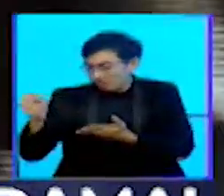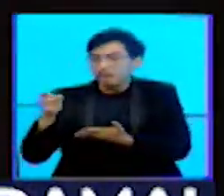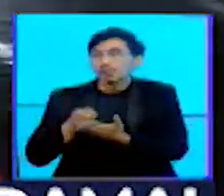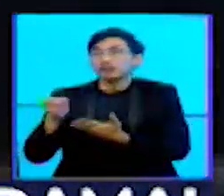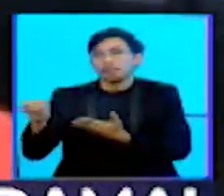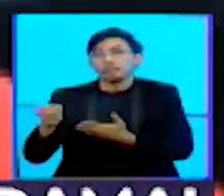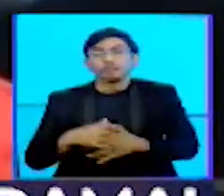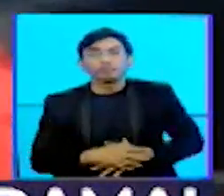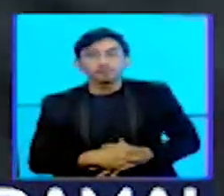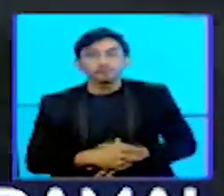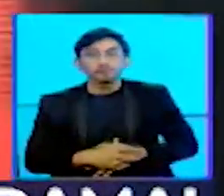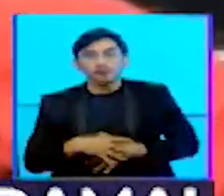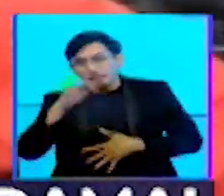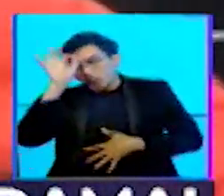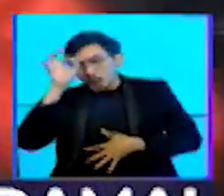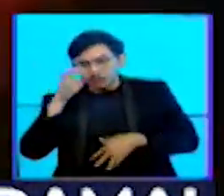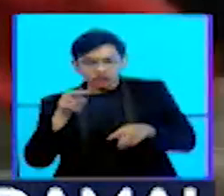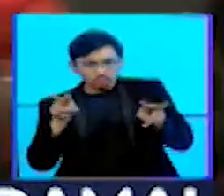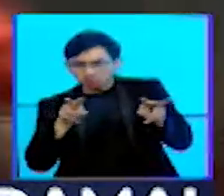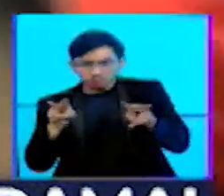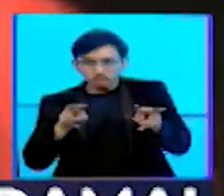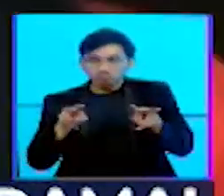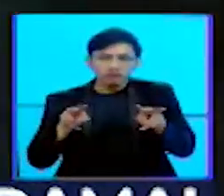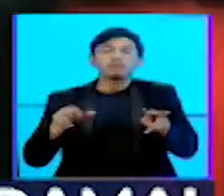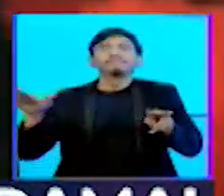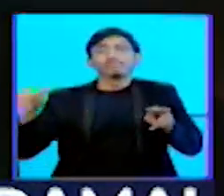pihak kepolisian akan memediasi Jering dan Adam Deni hari